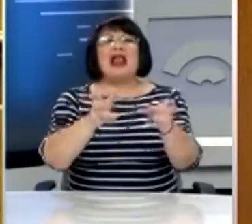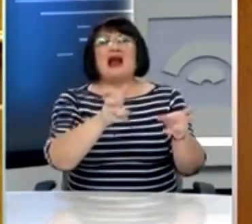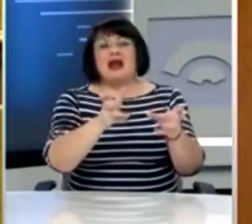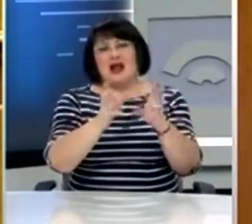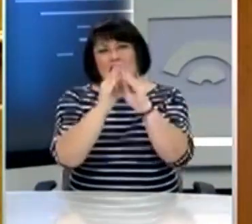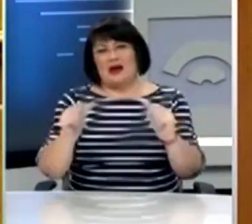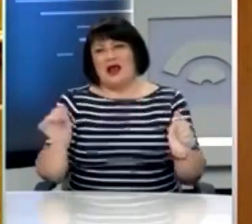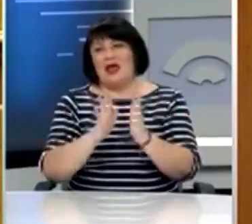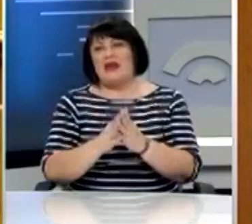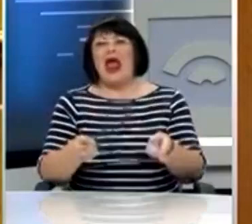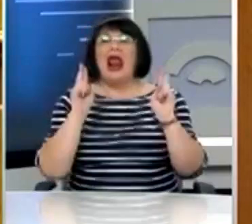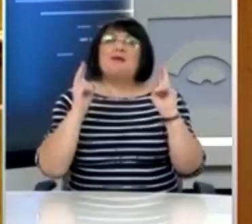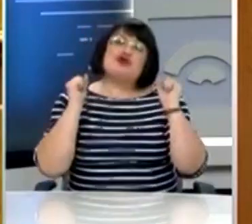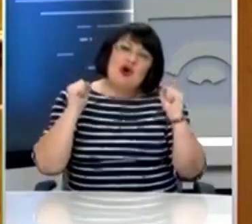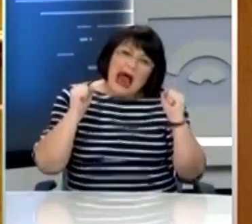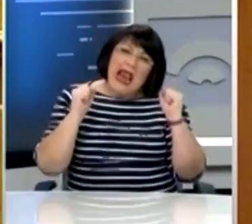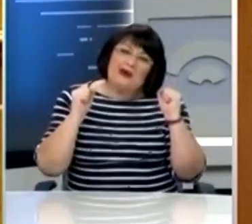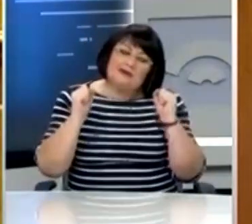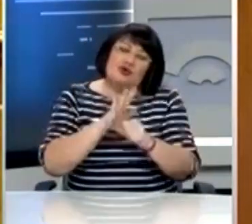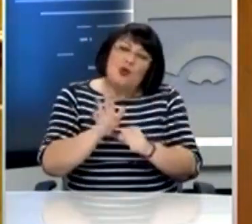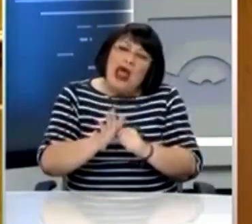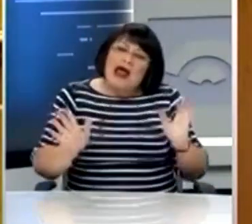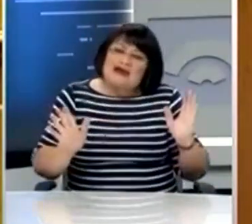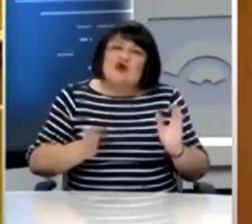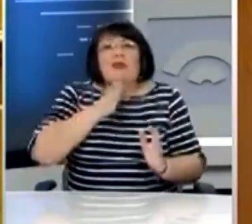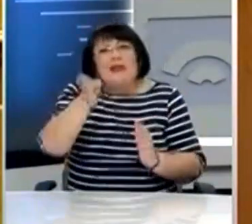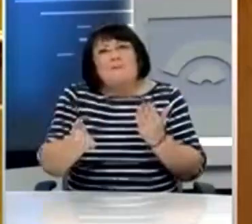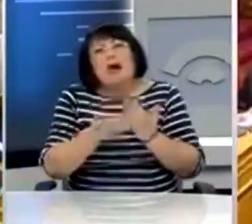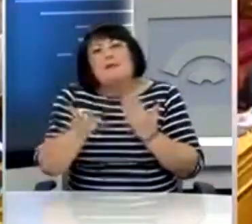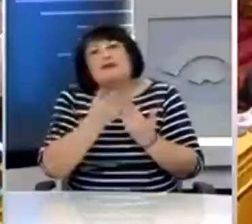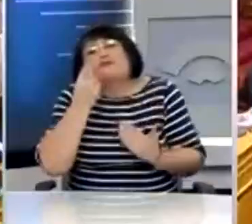Ελπίζω να είναι καλά τουλάχιστον ο άνθρωπος. Θα τον επισκεφθώ στην πρώτη ευκαιρία.